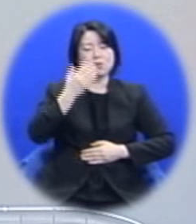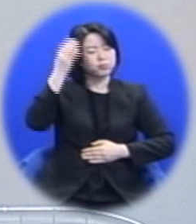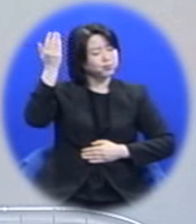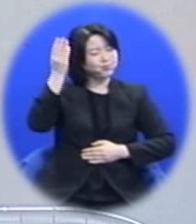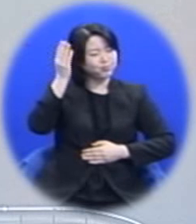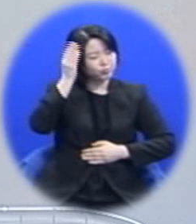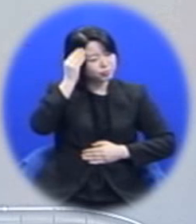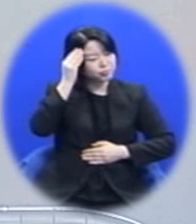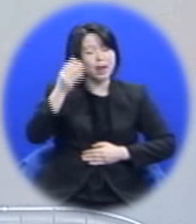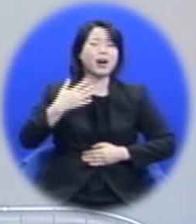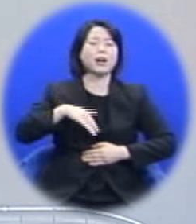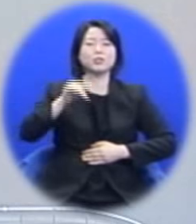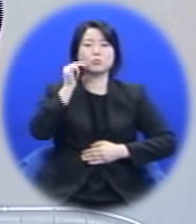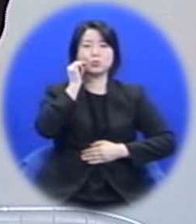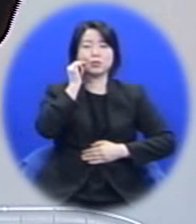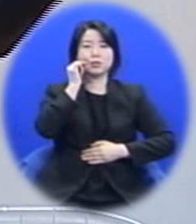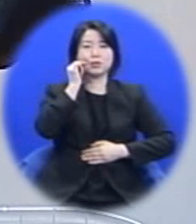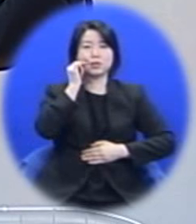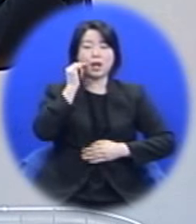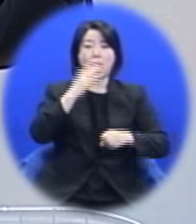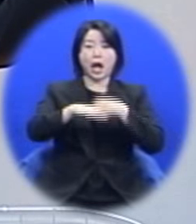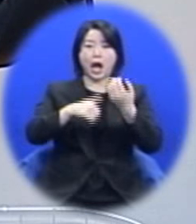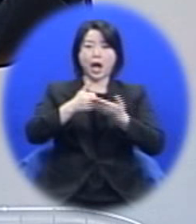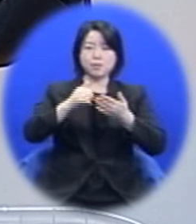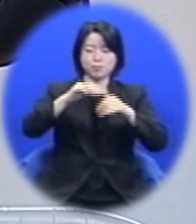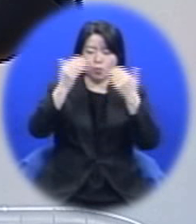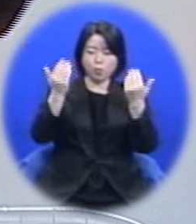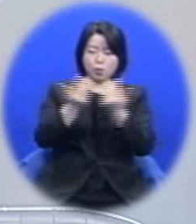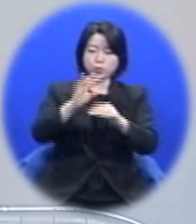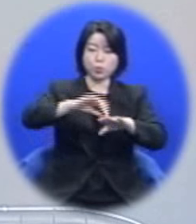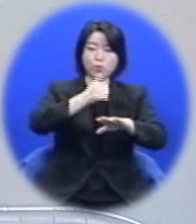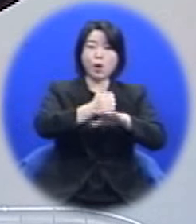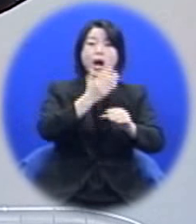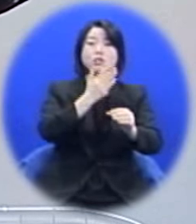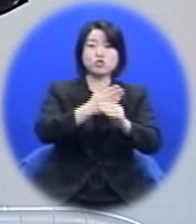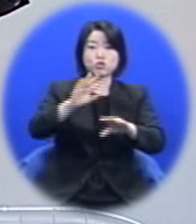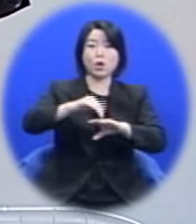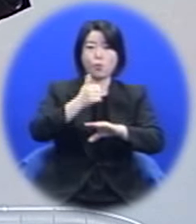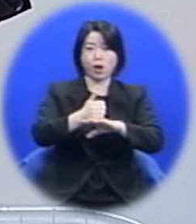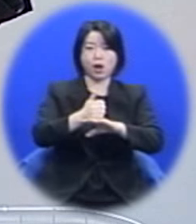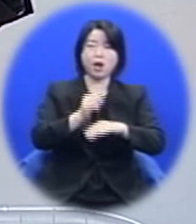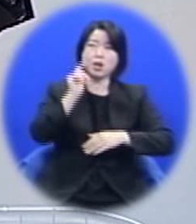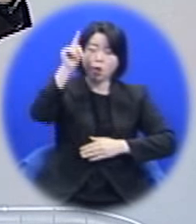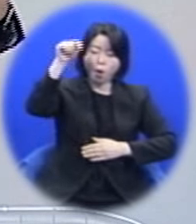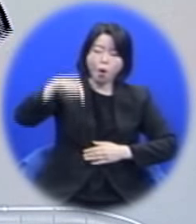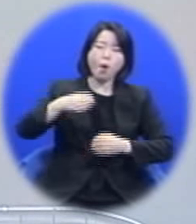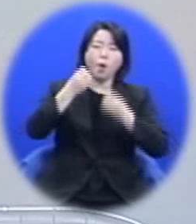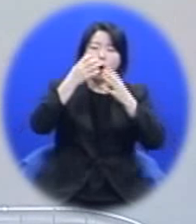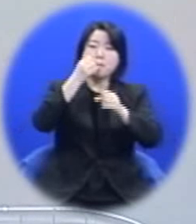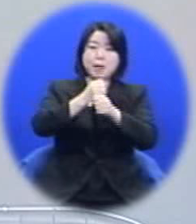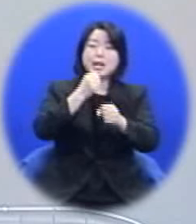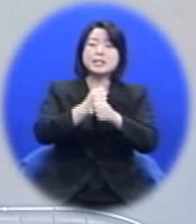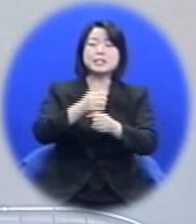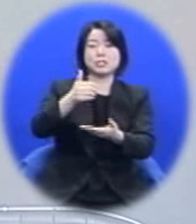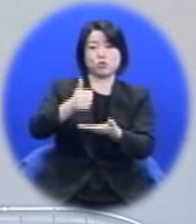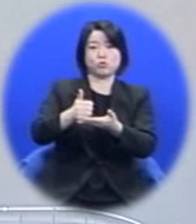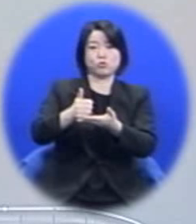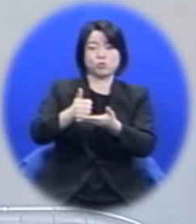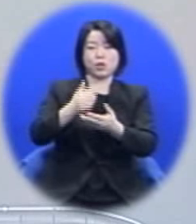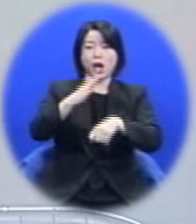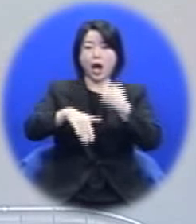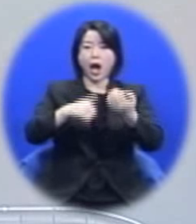무지합니다. 하나님은 만왕의 왕이십니다. 천지의 창조자이십니다. 그 하나님의